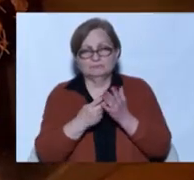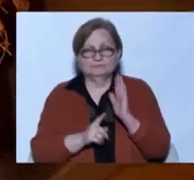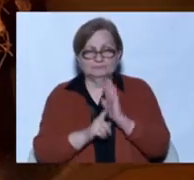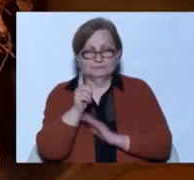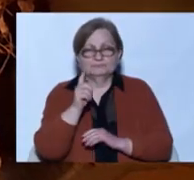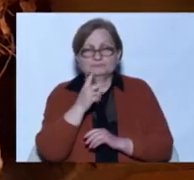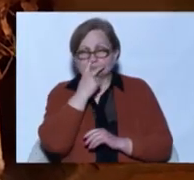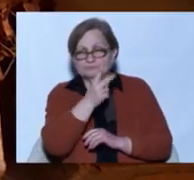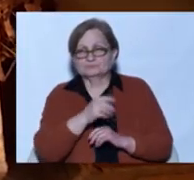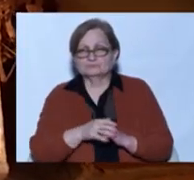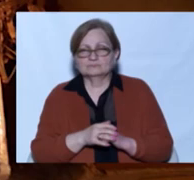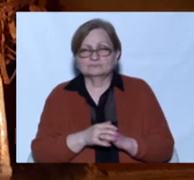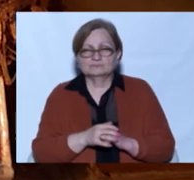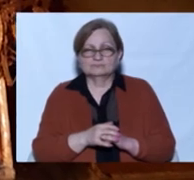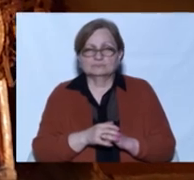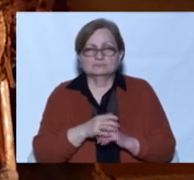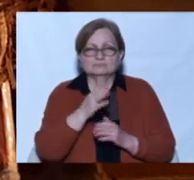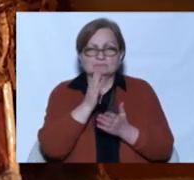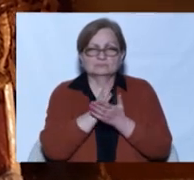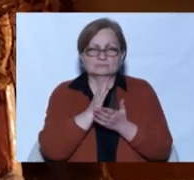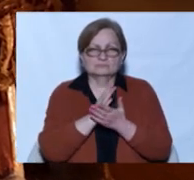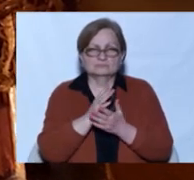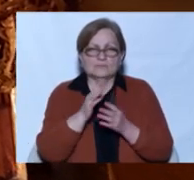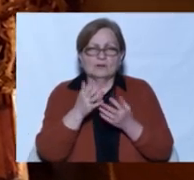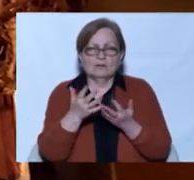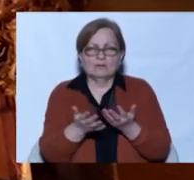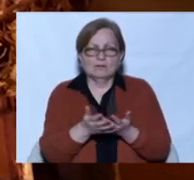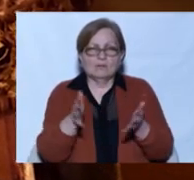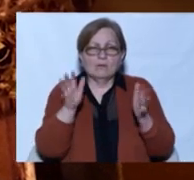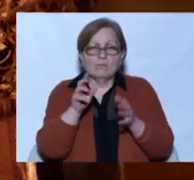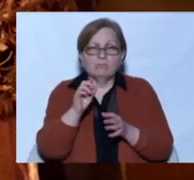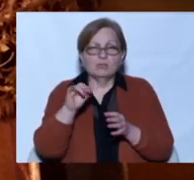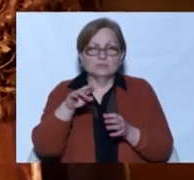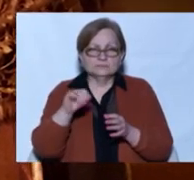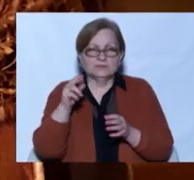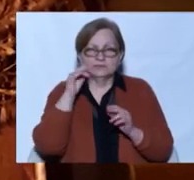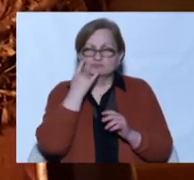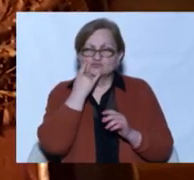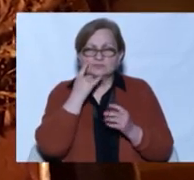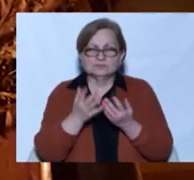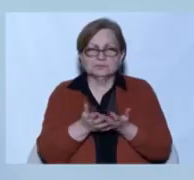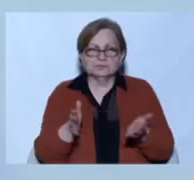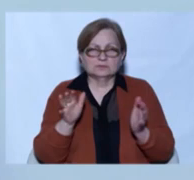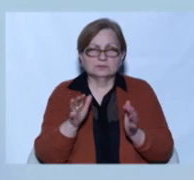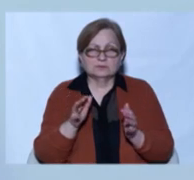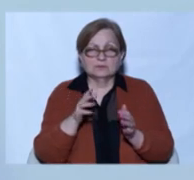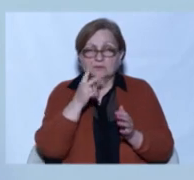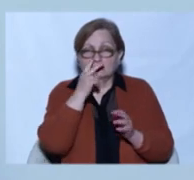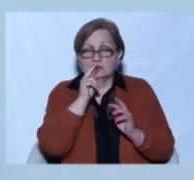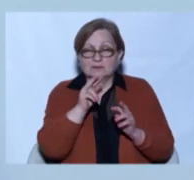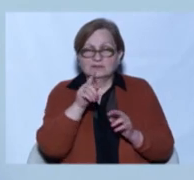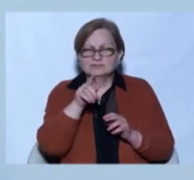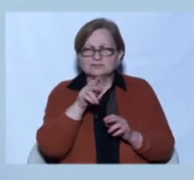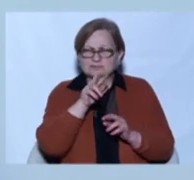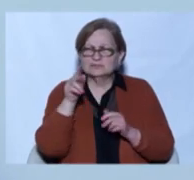როგორც ხედავ, ფოტოზე ბუდეა. შენ თუ გინახავს ჩიტის ბუდე? თუ აკვირდები ხოლმე